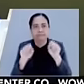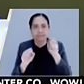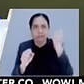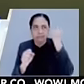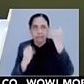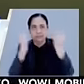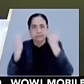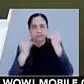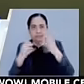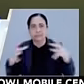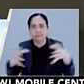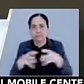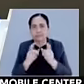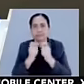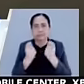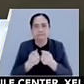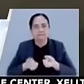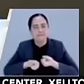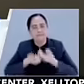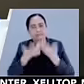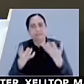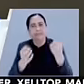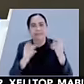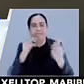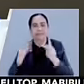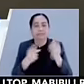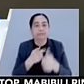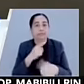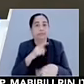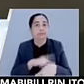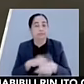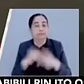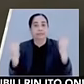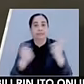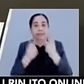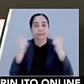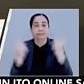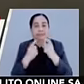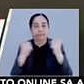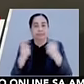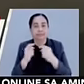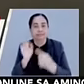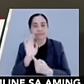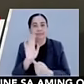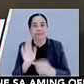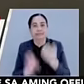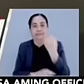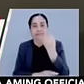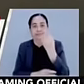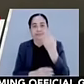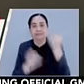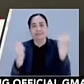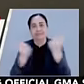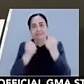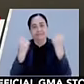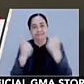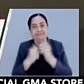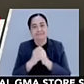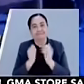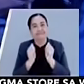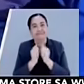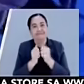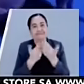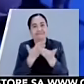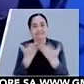at ibigay sa maraming tao. First time namin is celebrate ang magpasikat. 15th anniversary pa, kasama ang mga